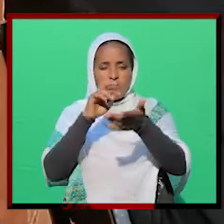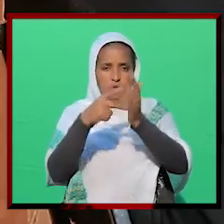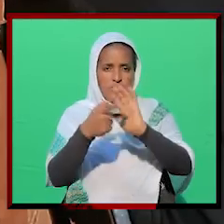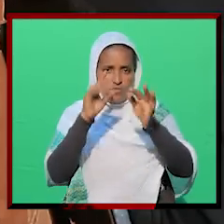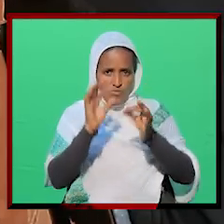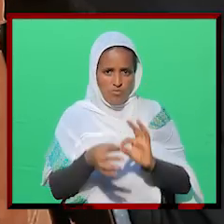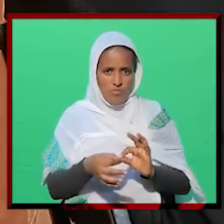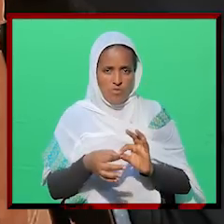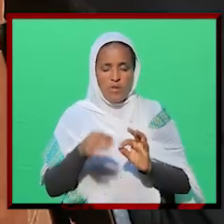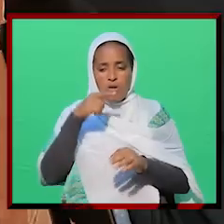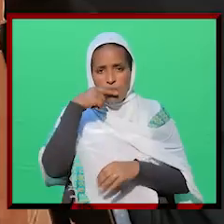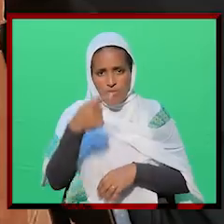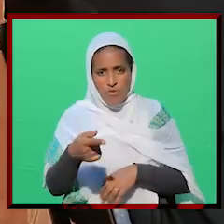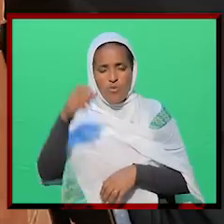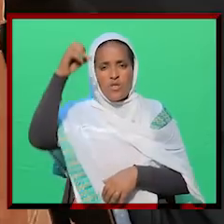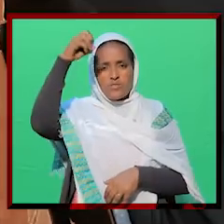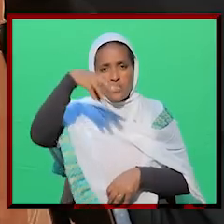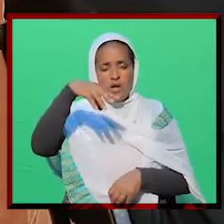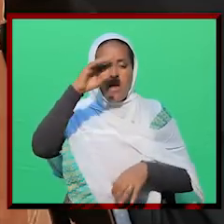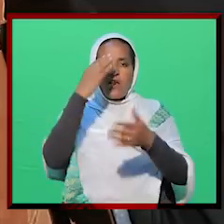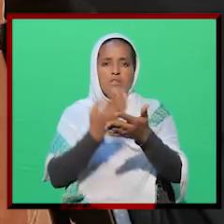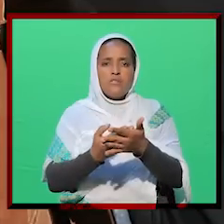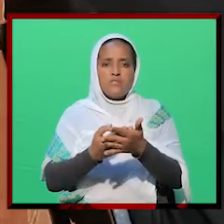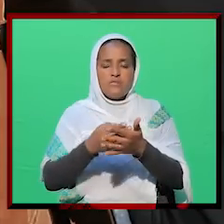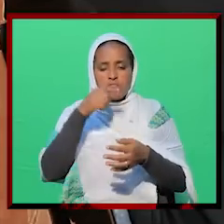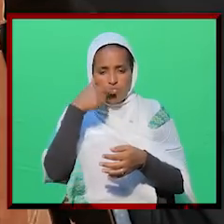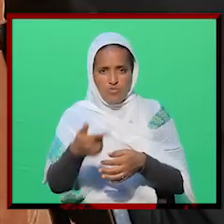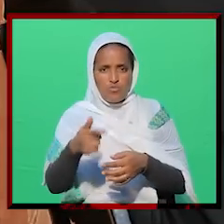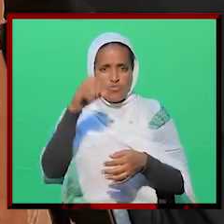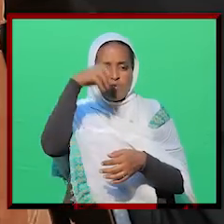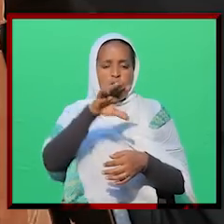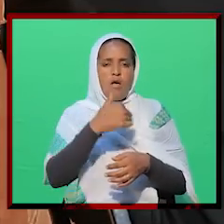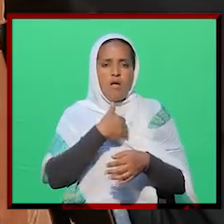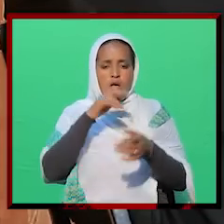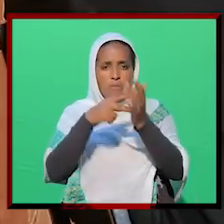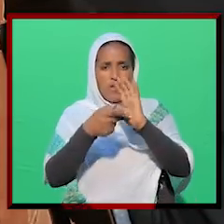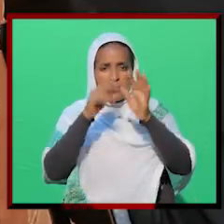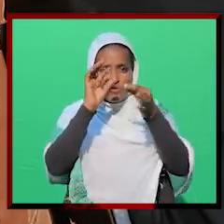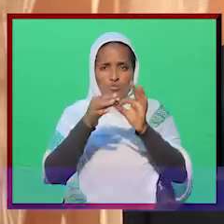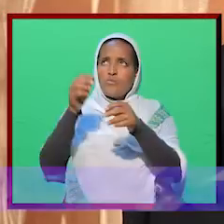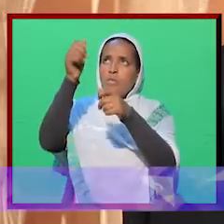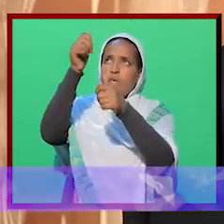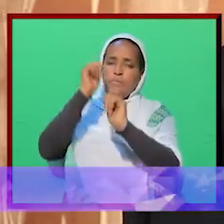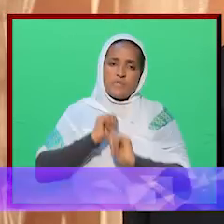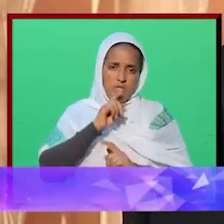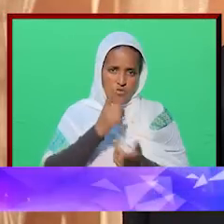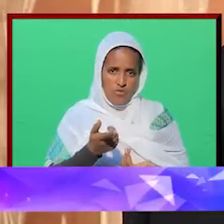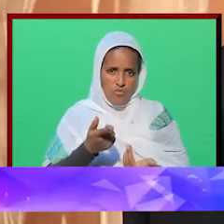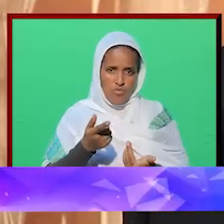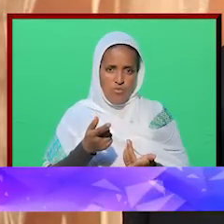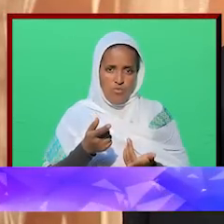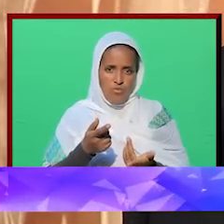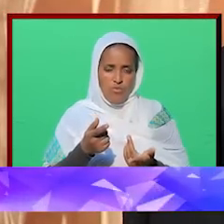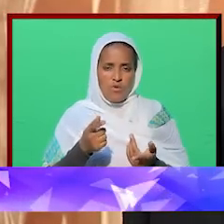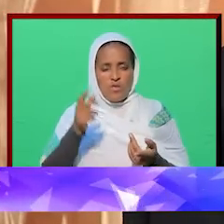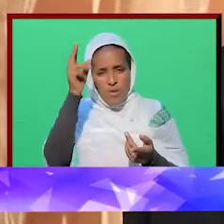ለሃይማኖታቸው የሚሰጡት ትኩረት እስከተመቻቸው ድረስ ካልሆነ በቀር አንዴ የተናገው በላ ጊዜ ደግሞ